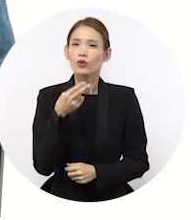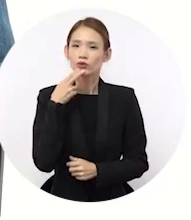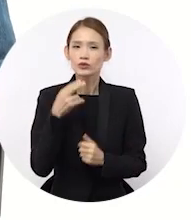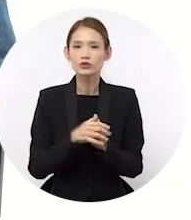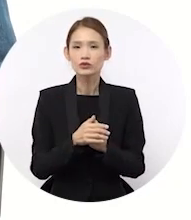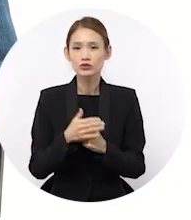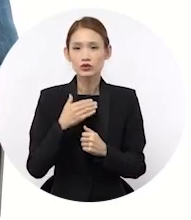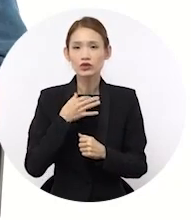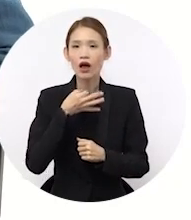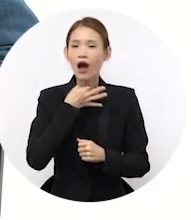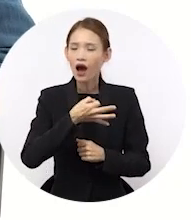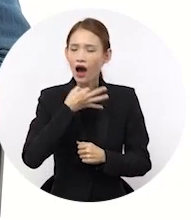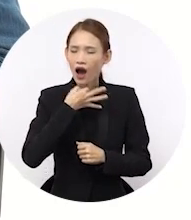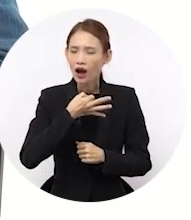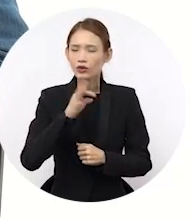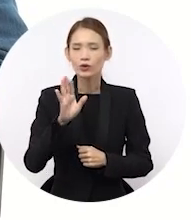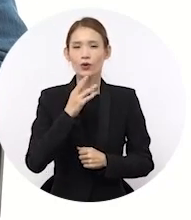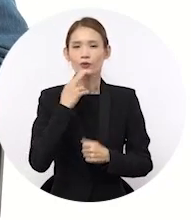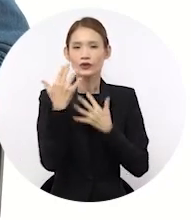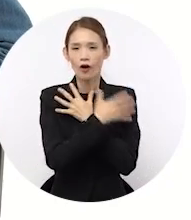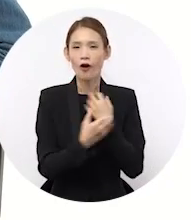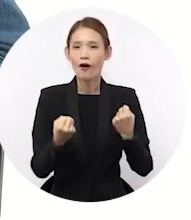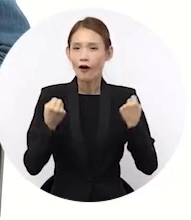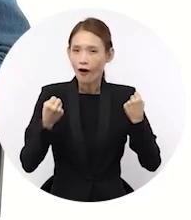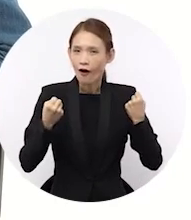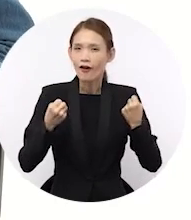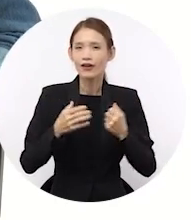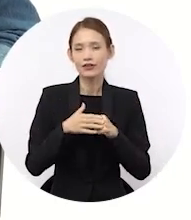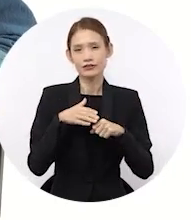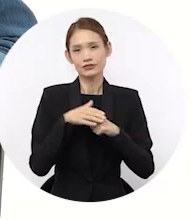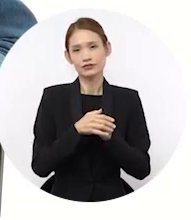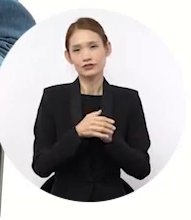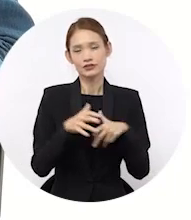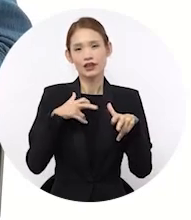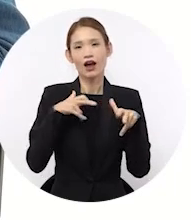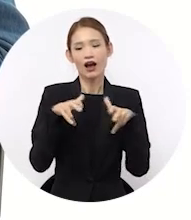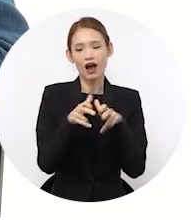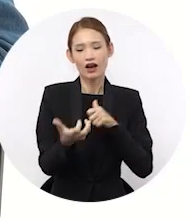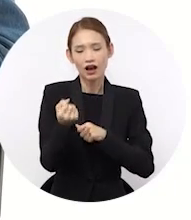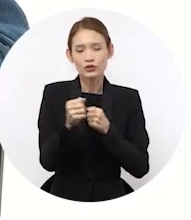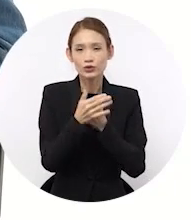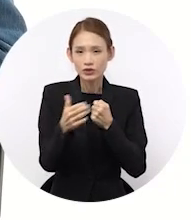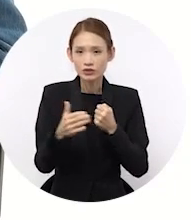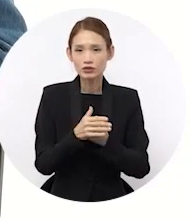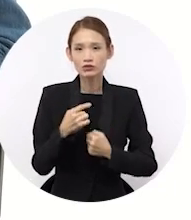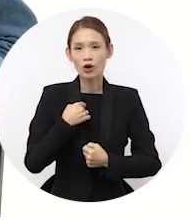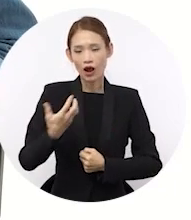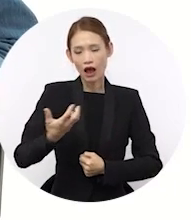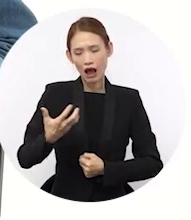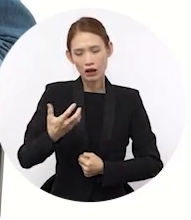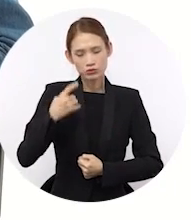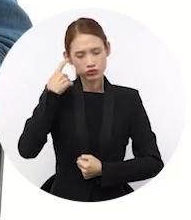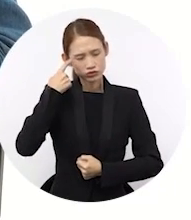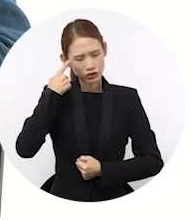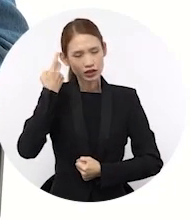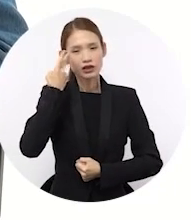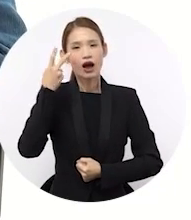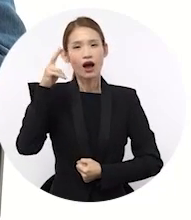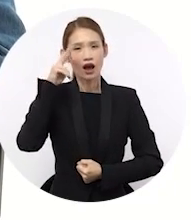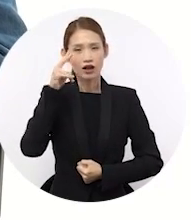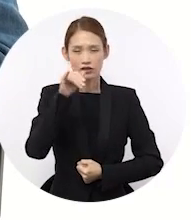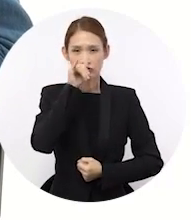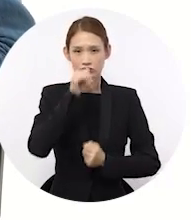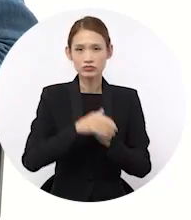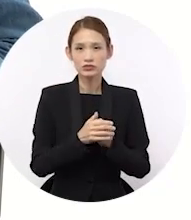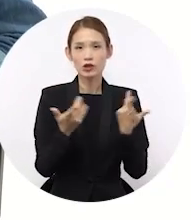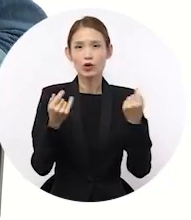없습니다. 저는 감기도 잘 안 걸리는 건강 체질인데 제가 장애인이라는 이유로 자꾸 저를 아픈 걸로 몰아가는 분들이